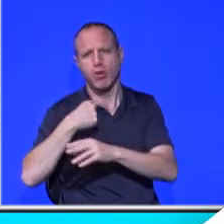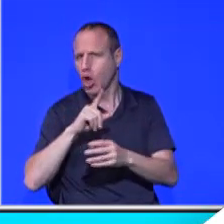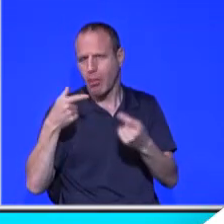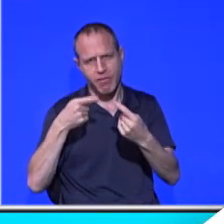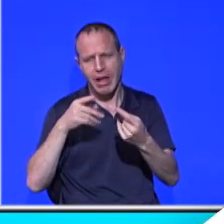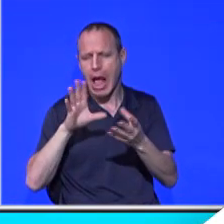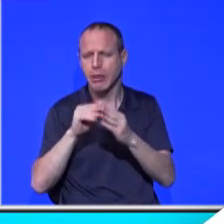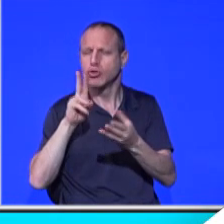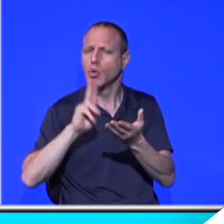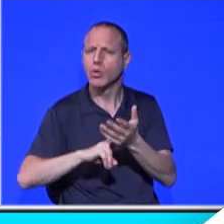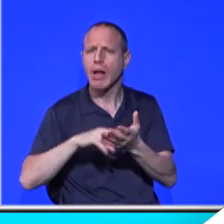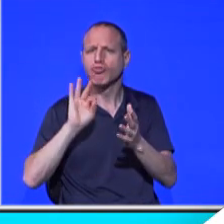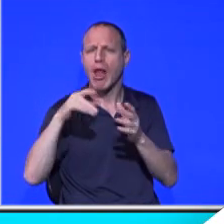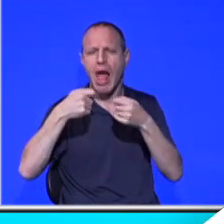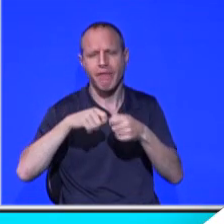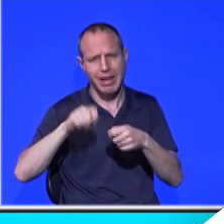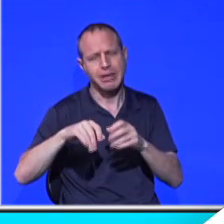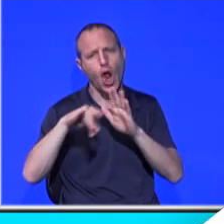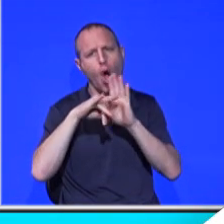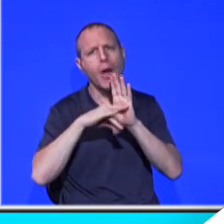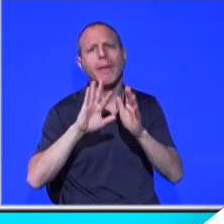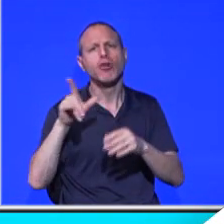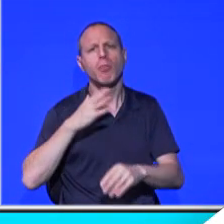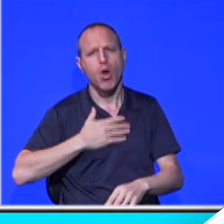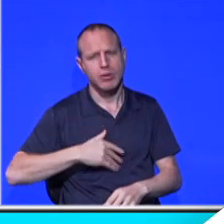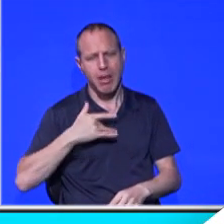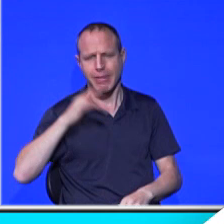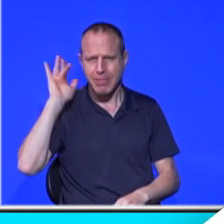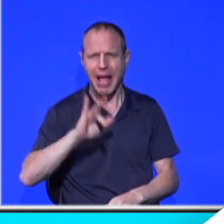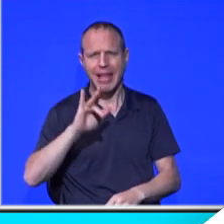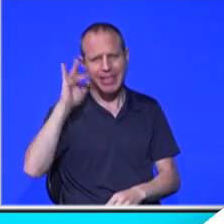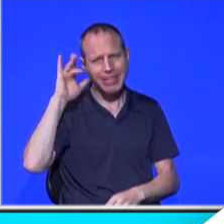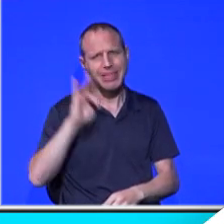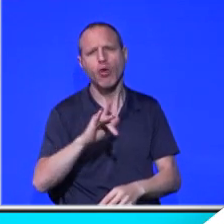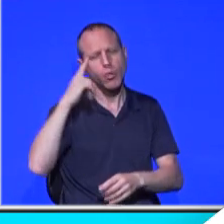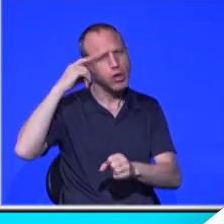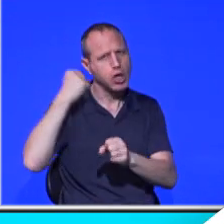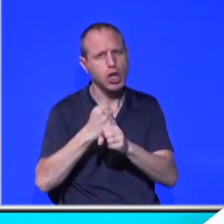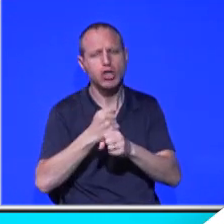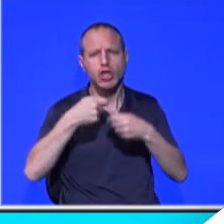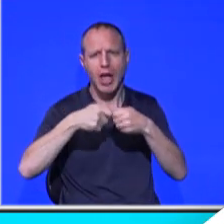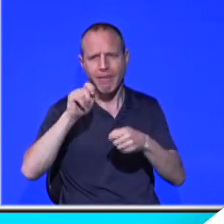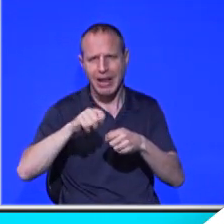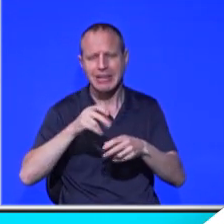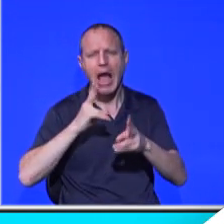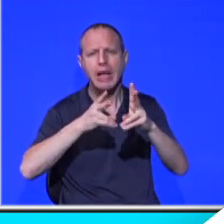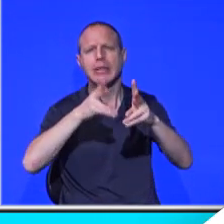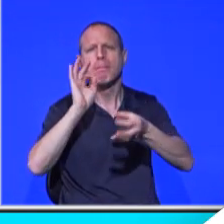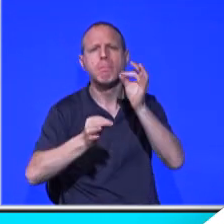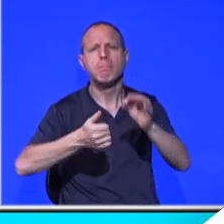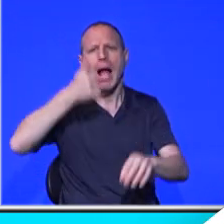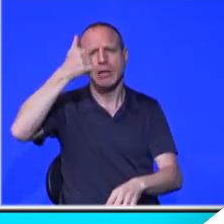חברי הכנסת לחוקק את מה שהם רוצים, אני מתנגד התנגדות עיקשת לכך שחברי כנסת רצים לבגץ,